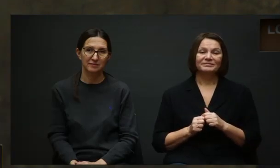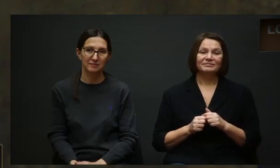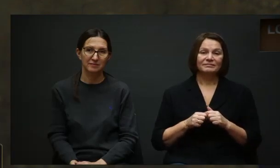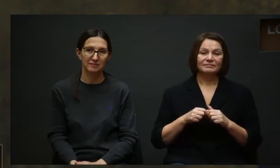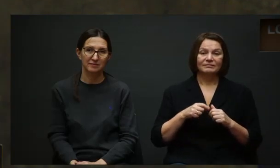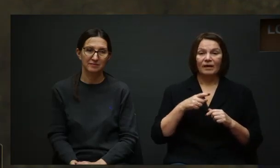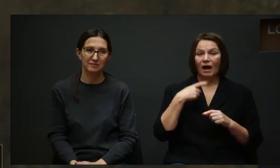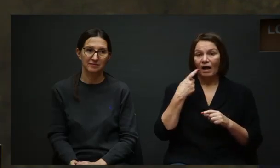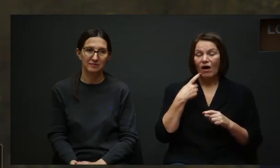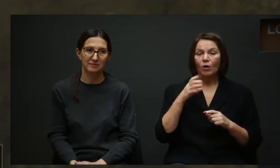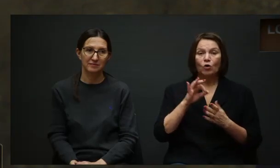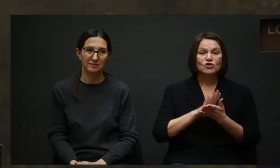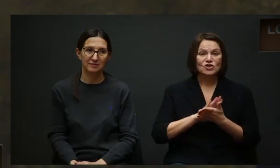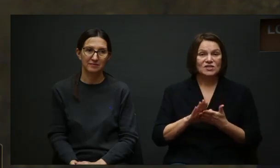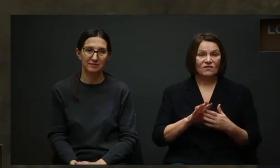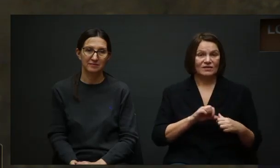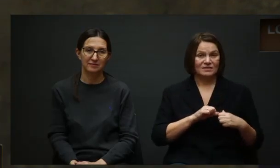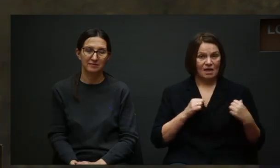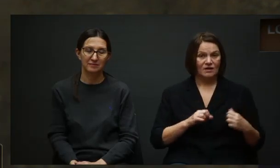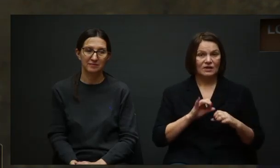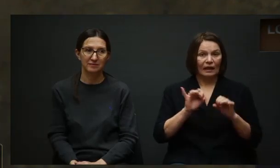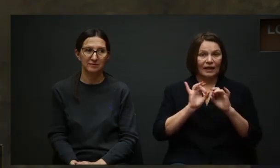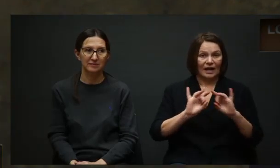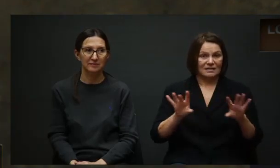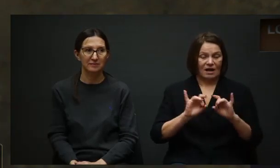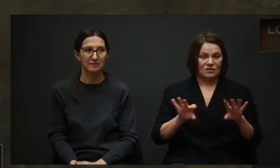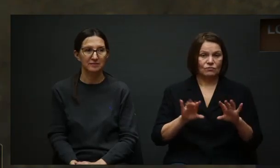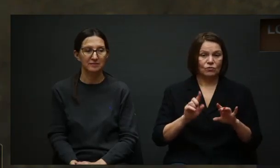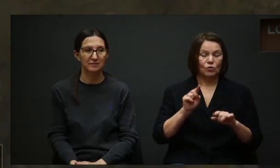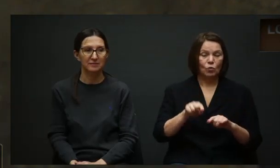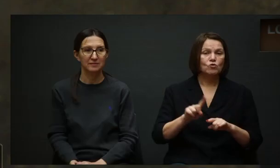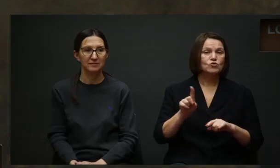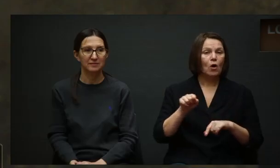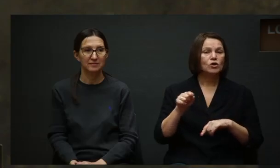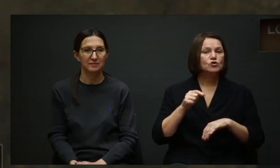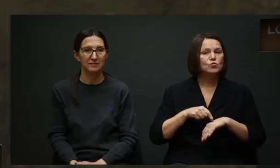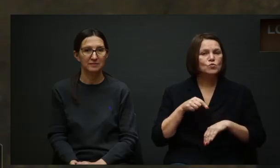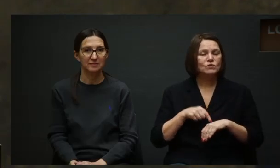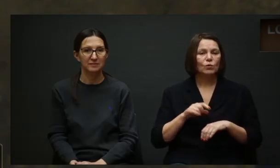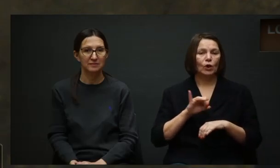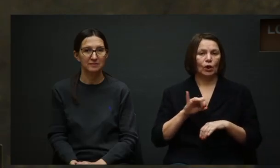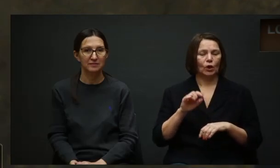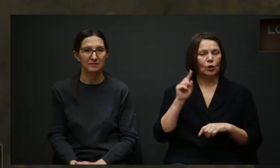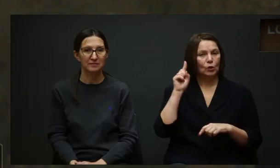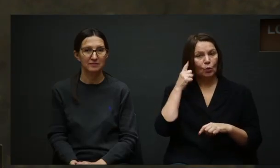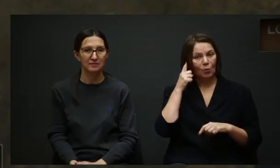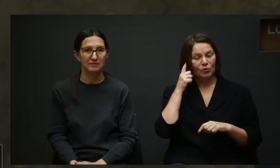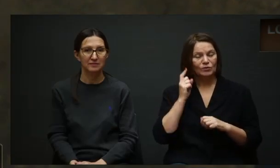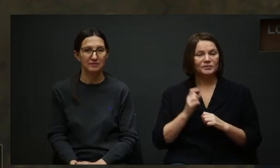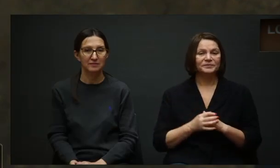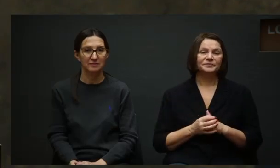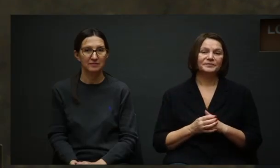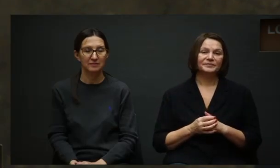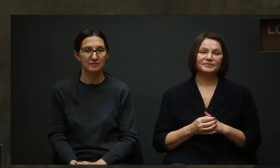говорят тут от чистого сердца и рассказывают то, что они чувствуют и думают.